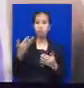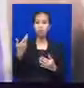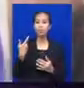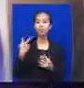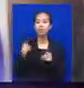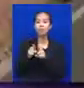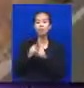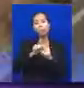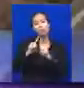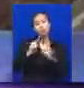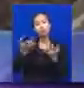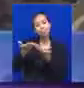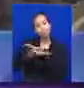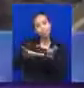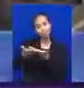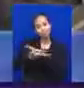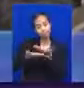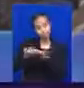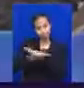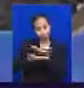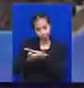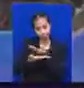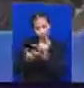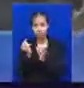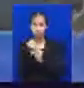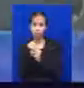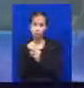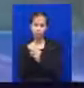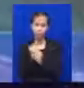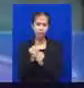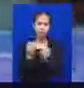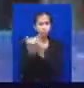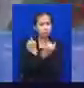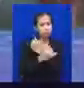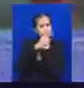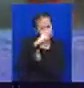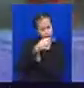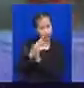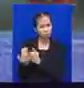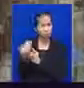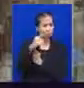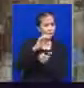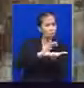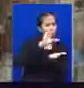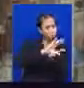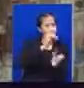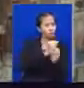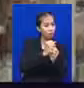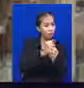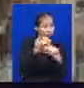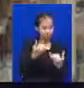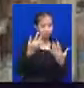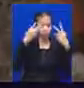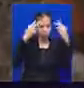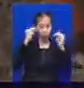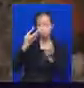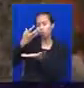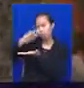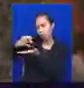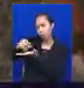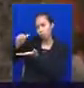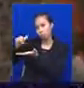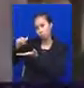แลกเปลี่ยนการมุมมองการทำธุรกิจในเมืองไทยรวมทั้งเป็นโอกาสอันดีที่นายกรัฐมนตรีจะได้บอกถึงนโยบายของการส่งเ